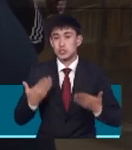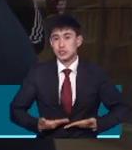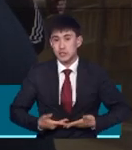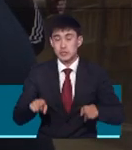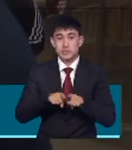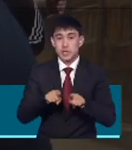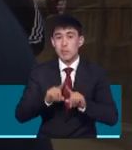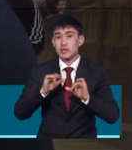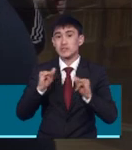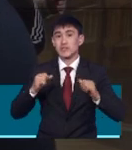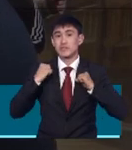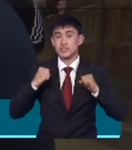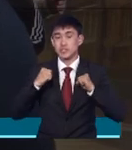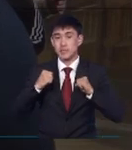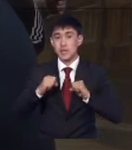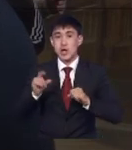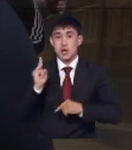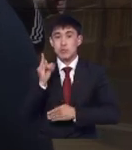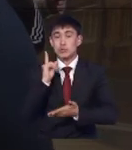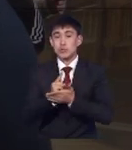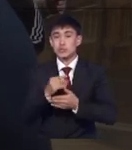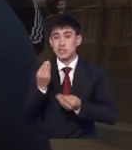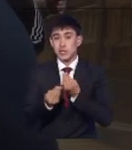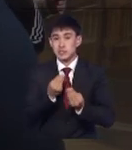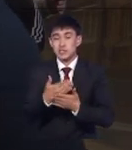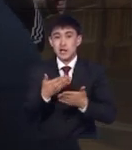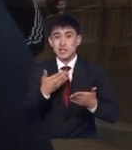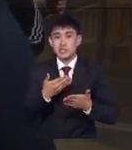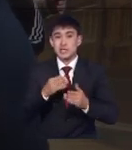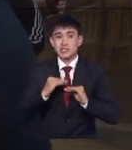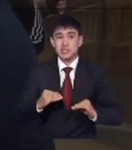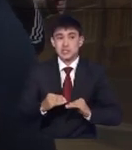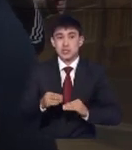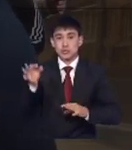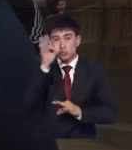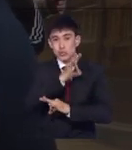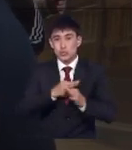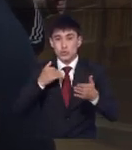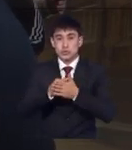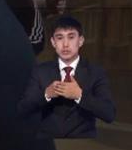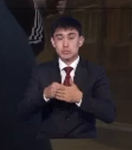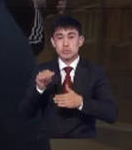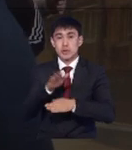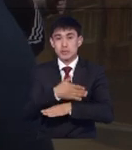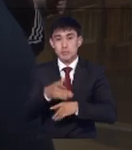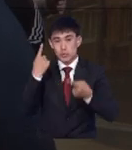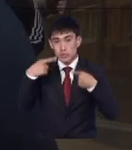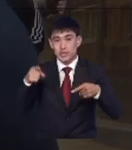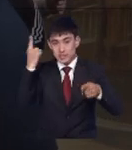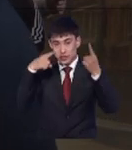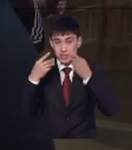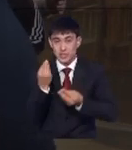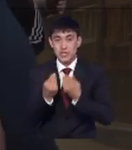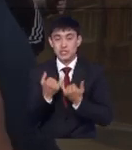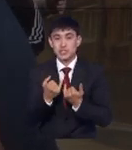тем самым развиваясь физически. Ребенок должен наиграться. Если раньше дети с утра до ночи проводили время вне дома, придумывали различные игры,